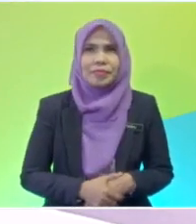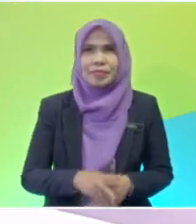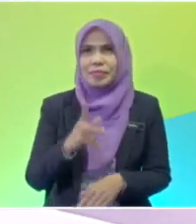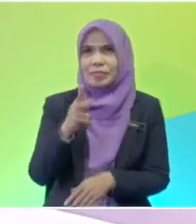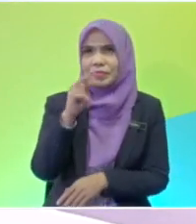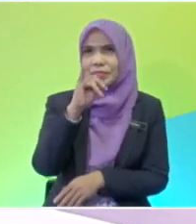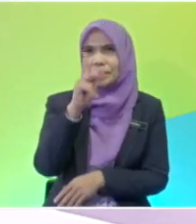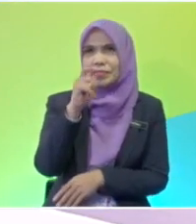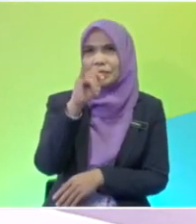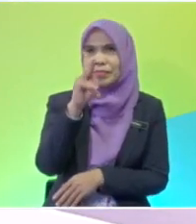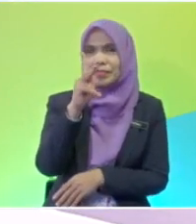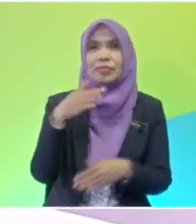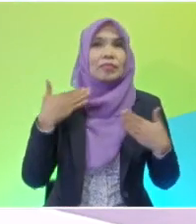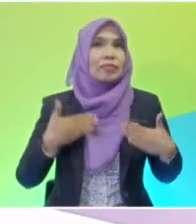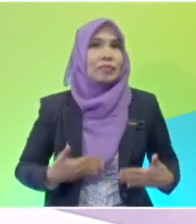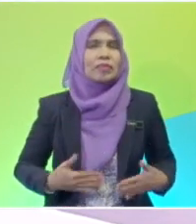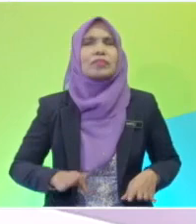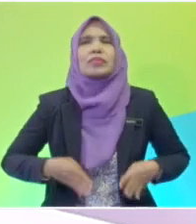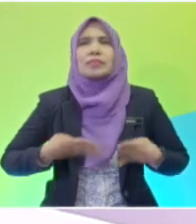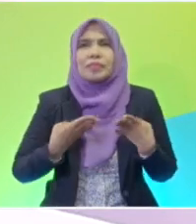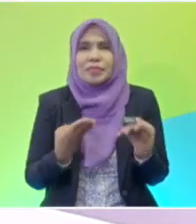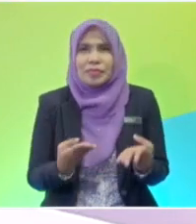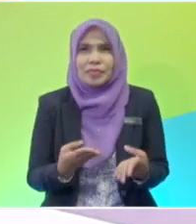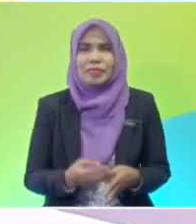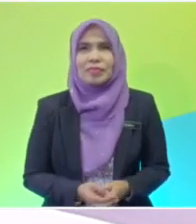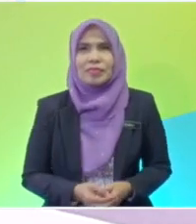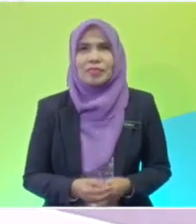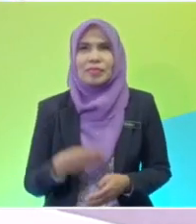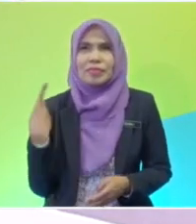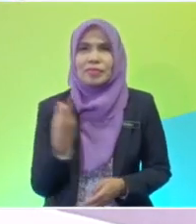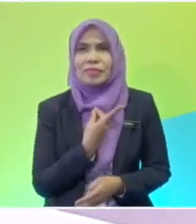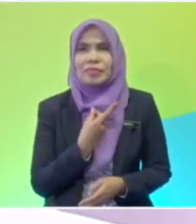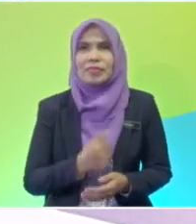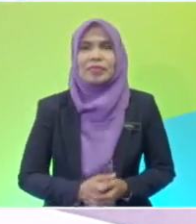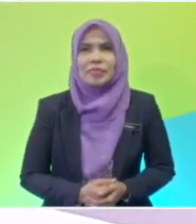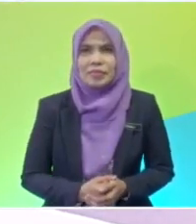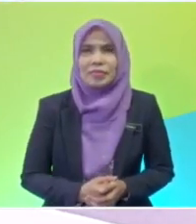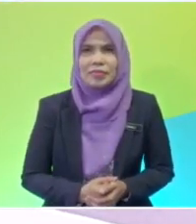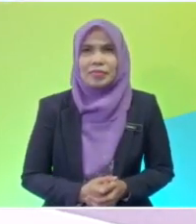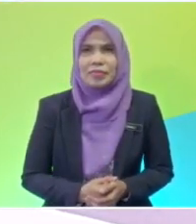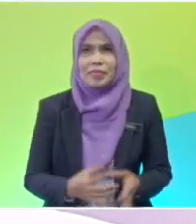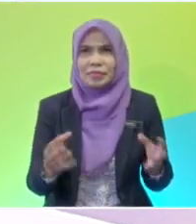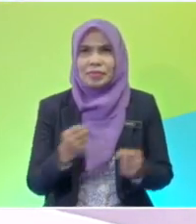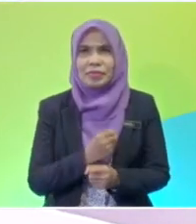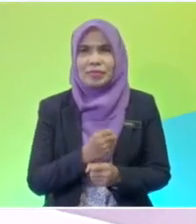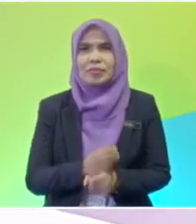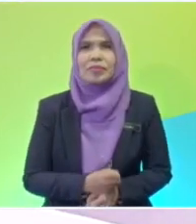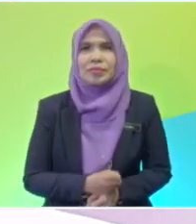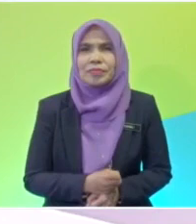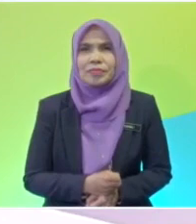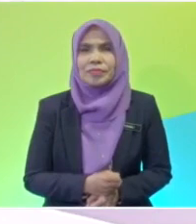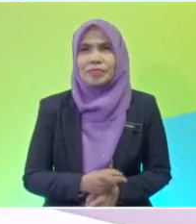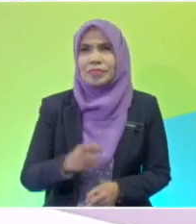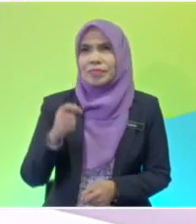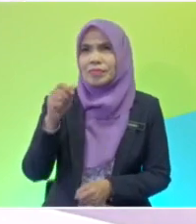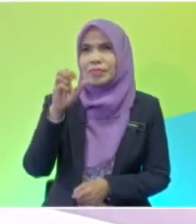diri yaitu bagaimana kita inventry kita punya personality tapi bukan saya yang akan menghuraikan perkara